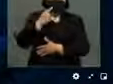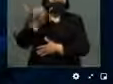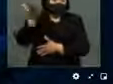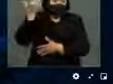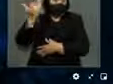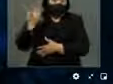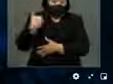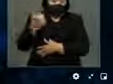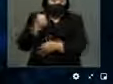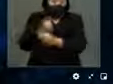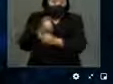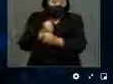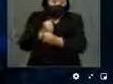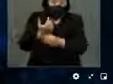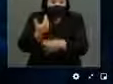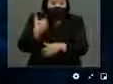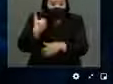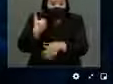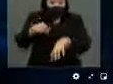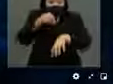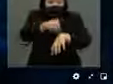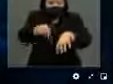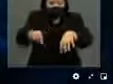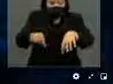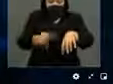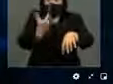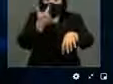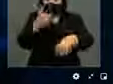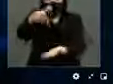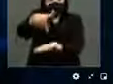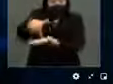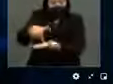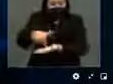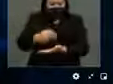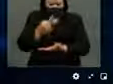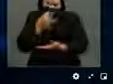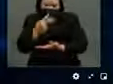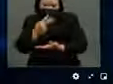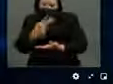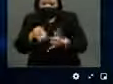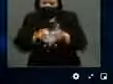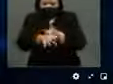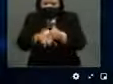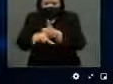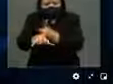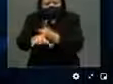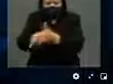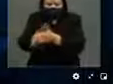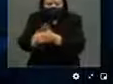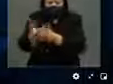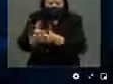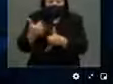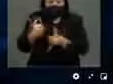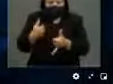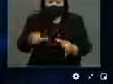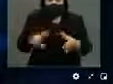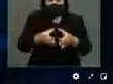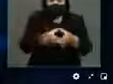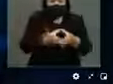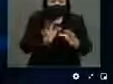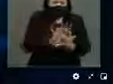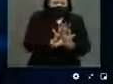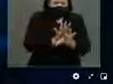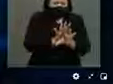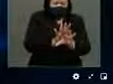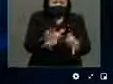ทำเป็นจุดแมปปิ้งเนี่ยทำให้เราเห็นภาพของงานกระจายแล้วจะทำให้เห็นความหนาแน่นของพื้นที่ของการติด